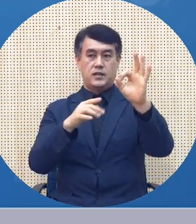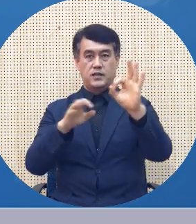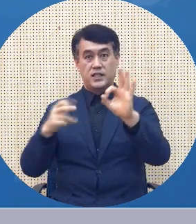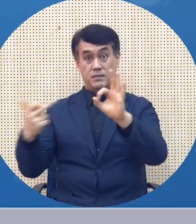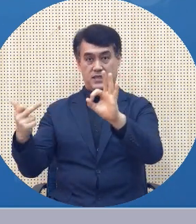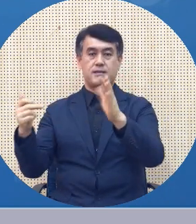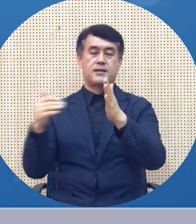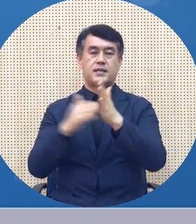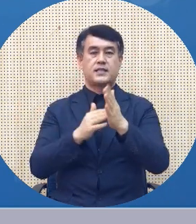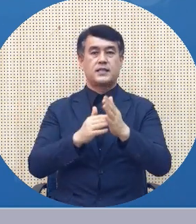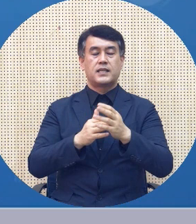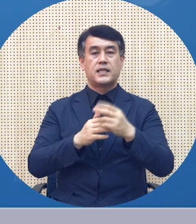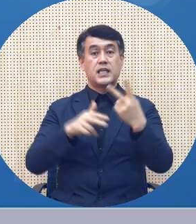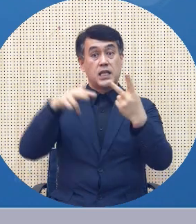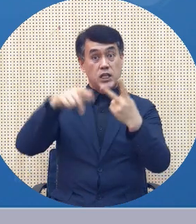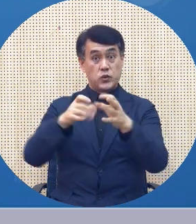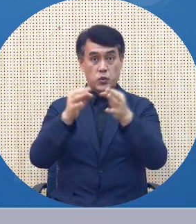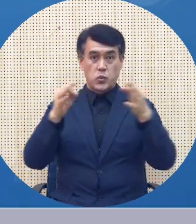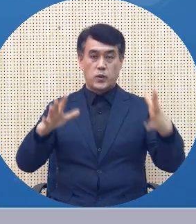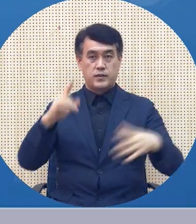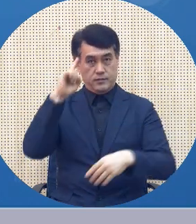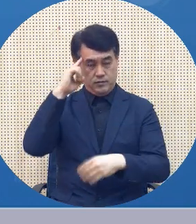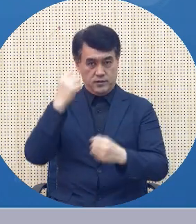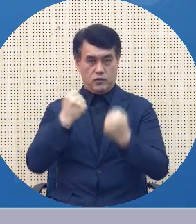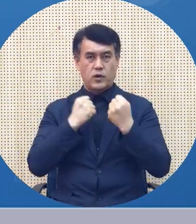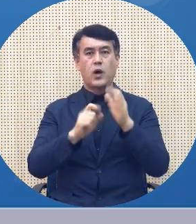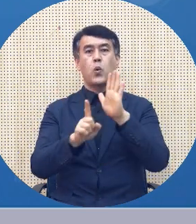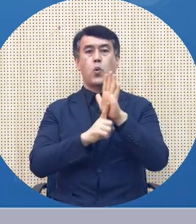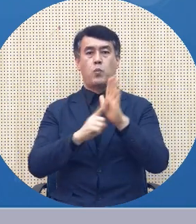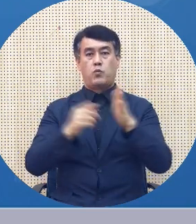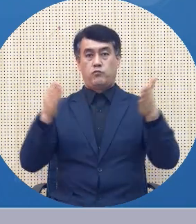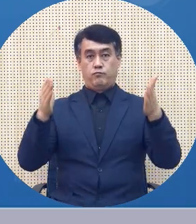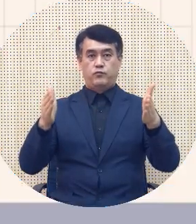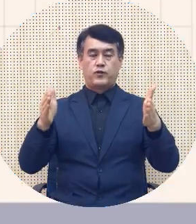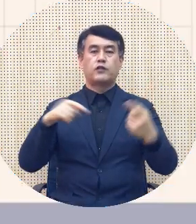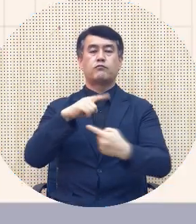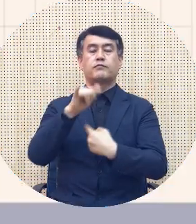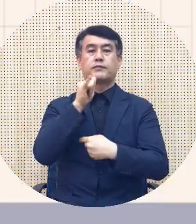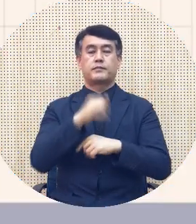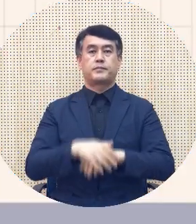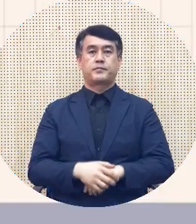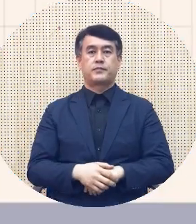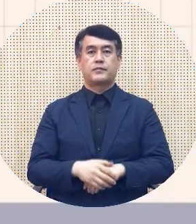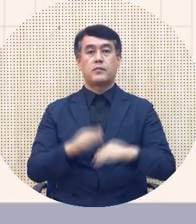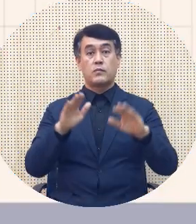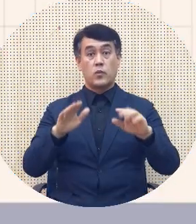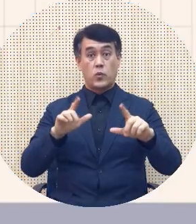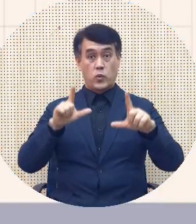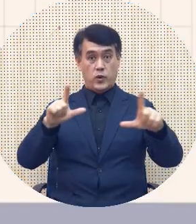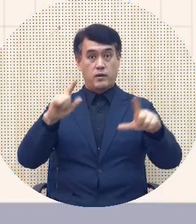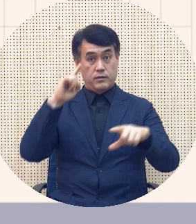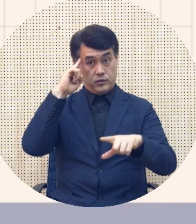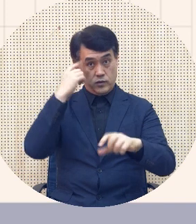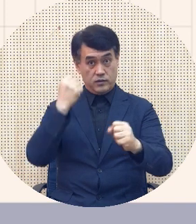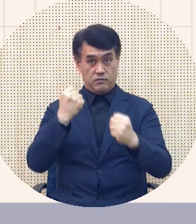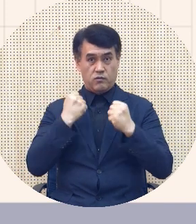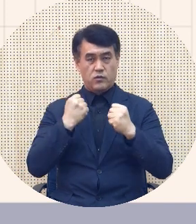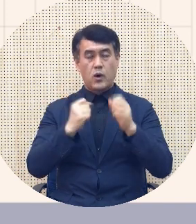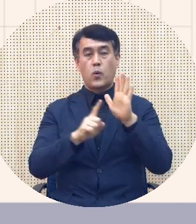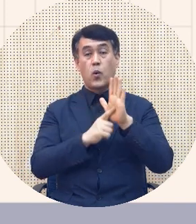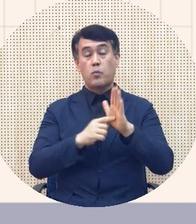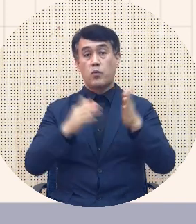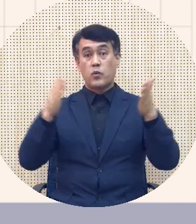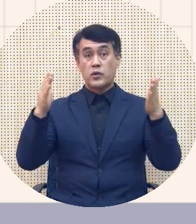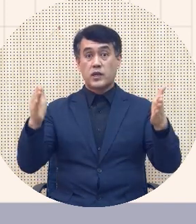17일까지 2주간 정신건강 홍보주간으로 운영됩니다. 올해 정신건강 홍보주간의